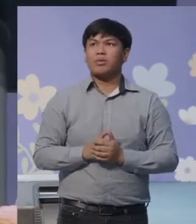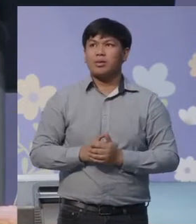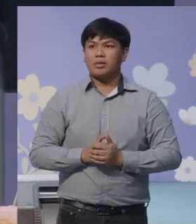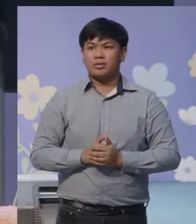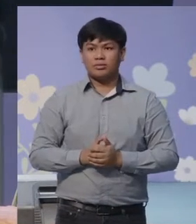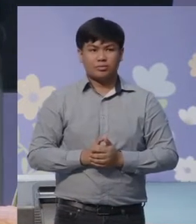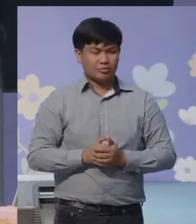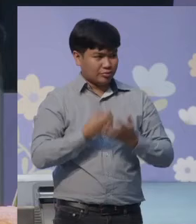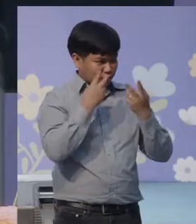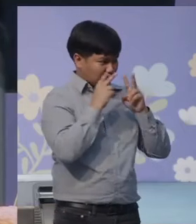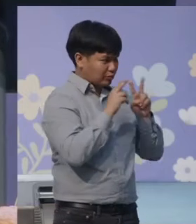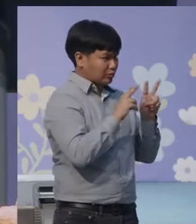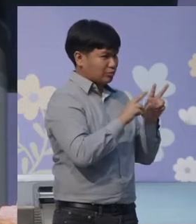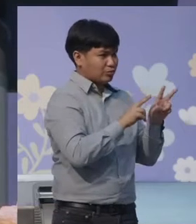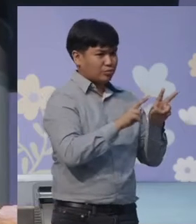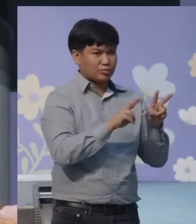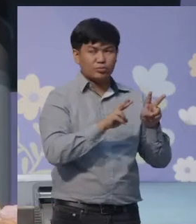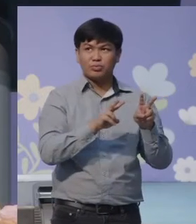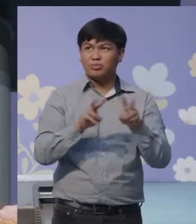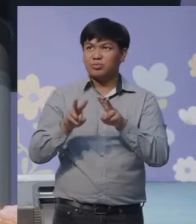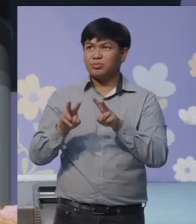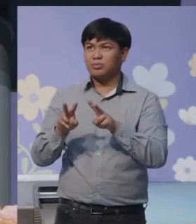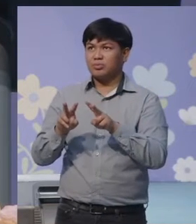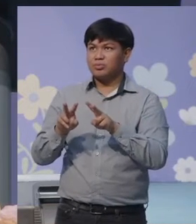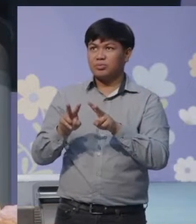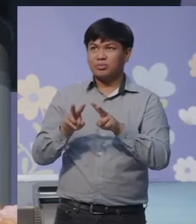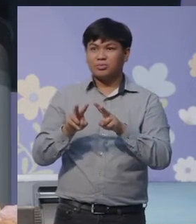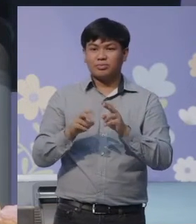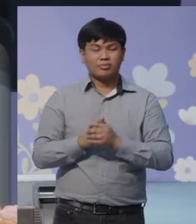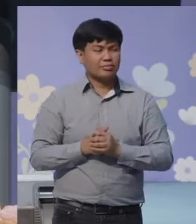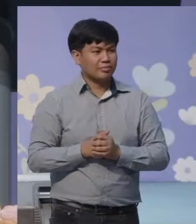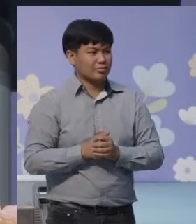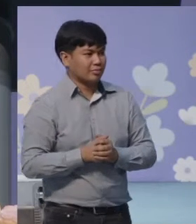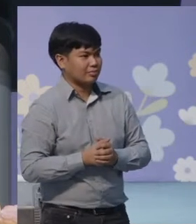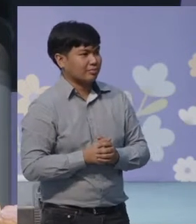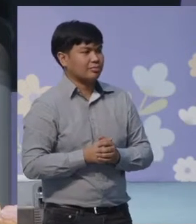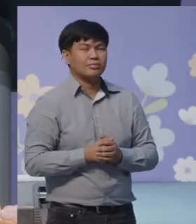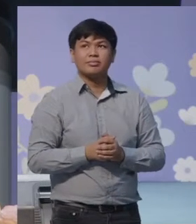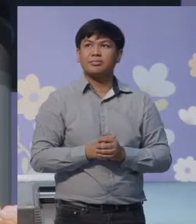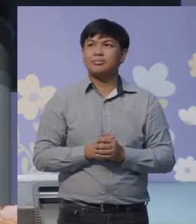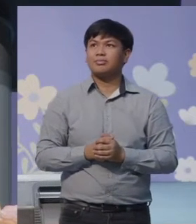nakikita ko kayo, no? Yung hindi kayo nakakapagsalita, ano?